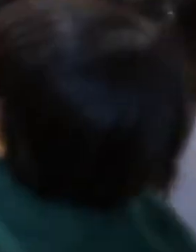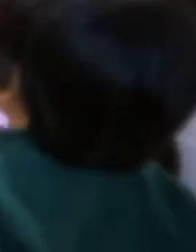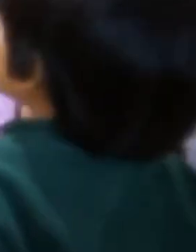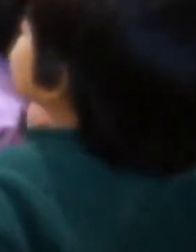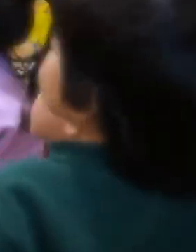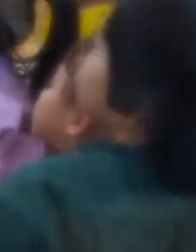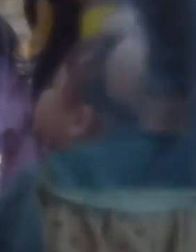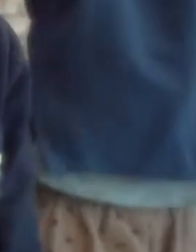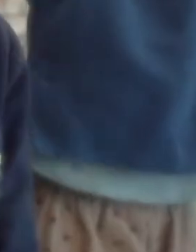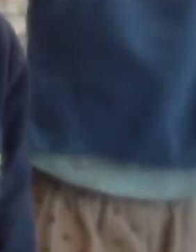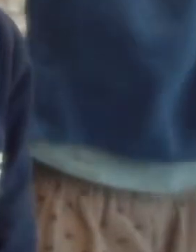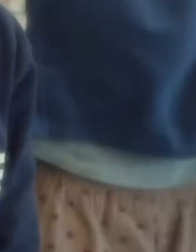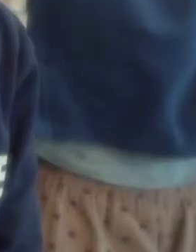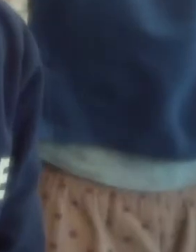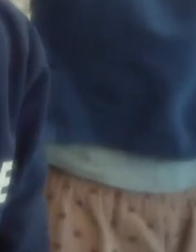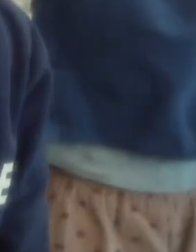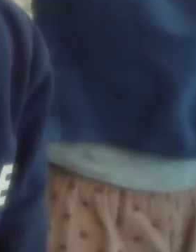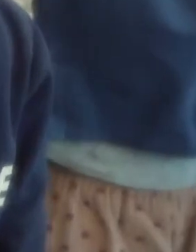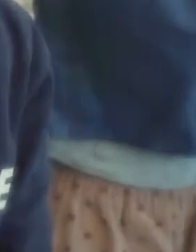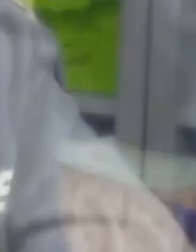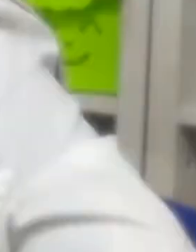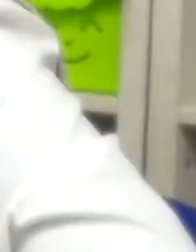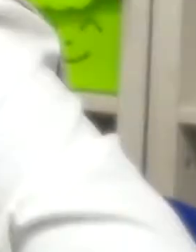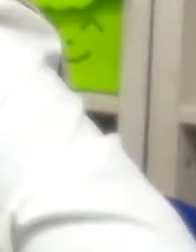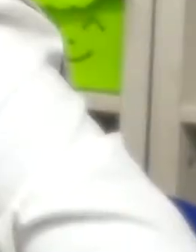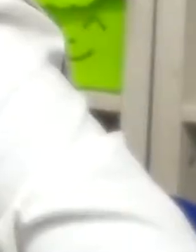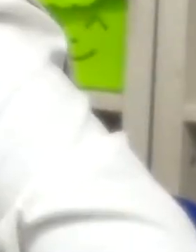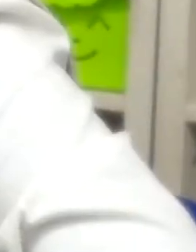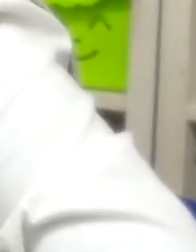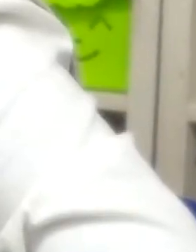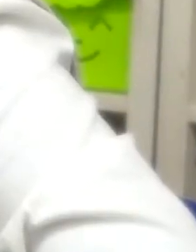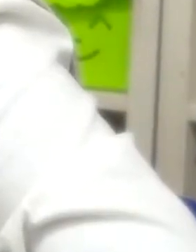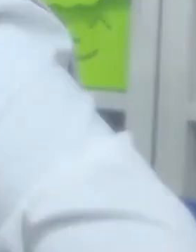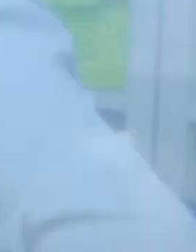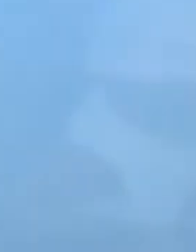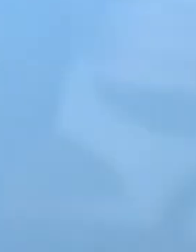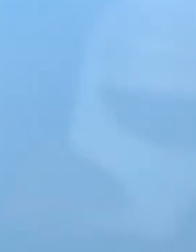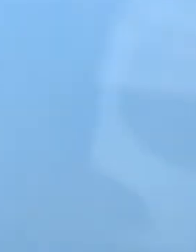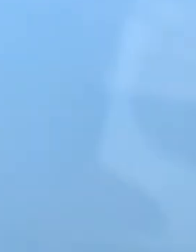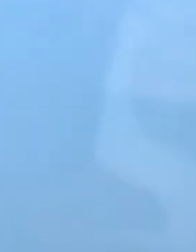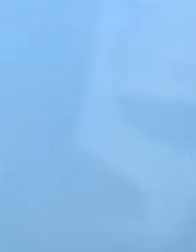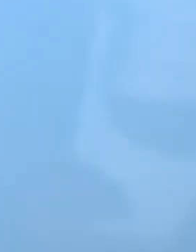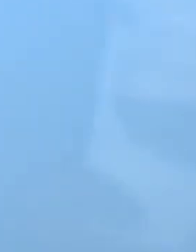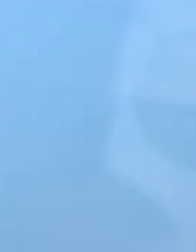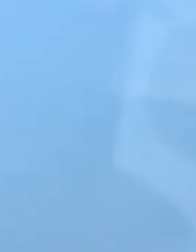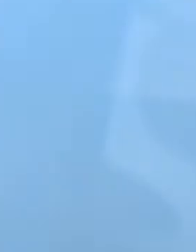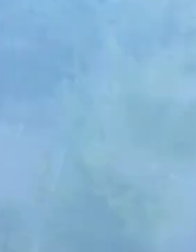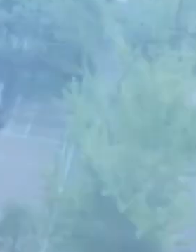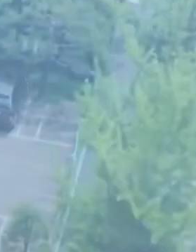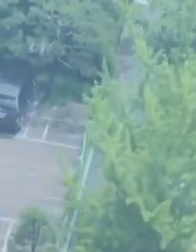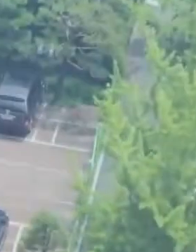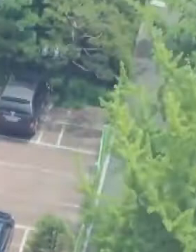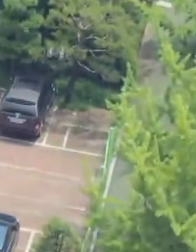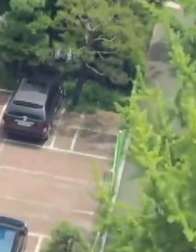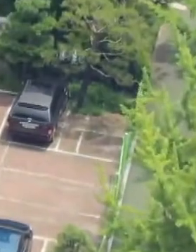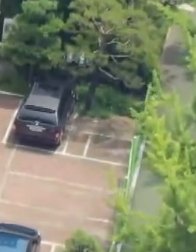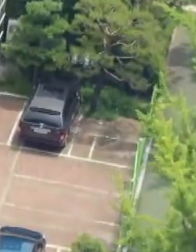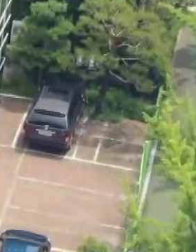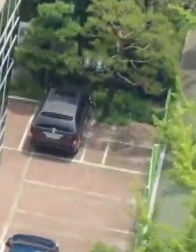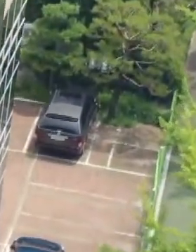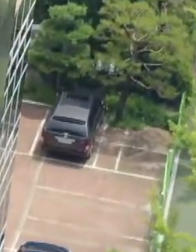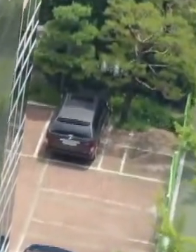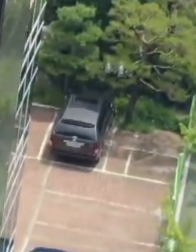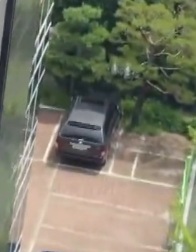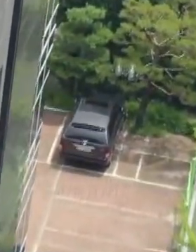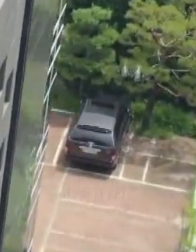세대 선교를 위해 나아갑니다. 개혁주의 생명신학으로 새로워질 한국교회 다음 세대.